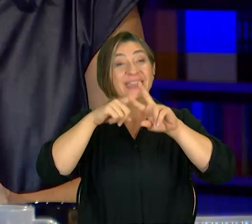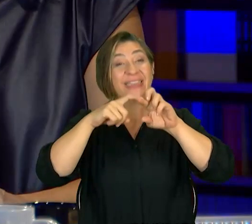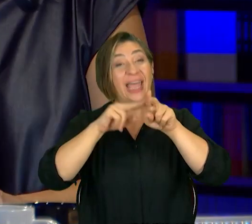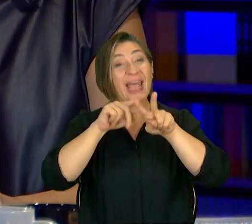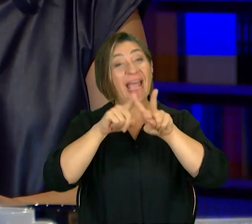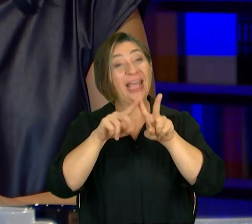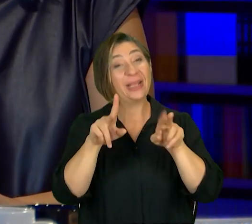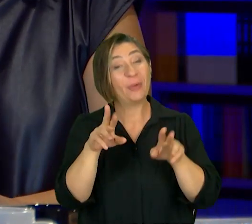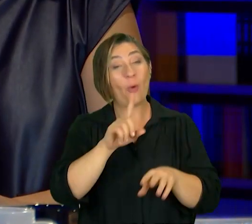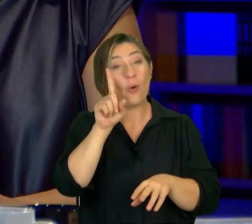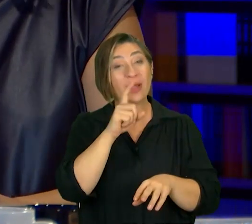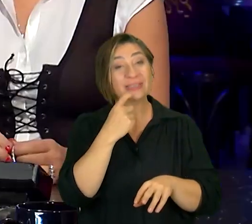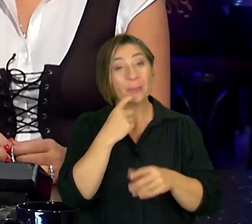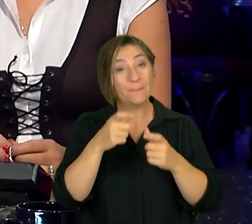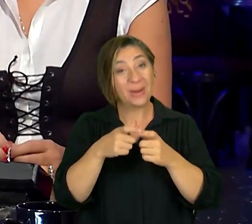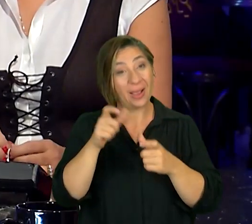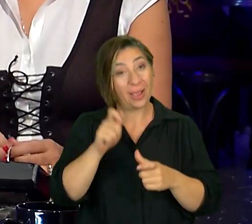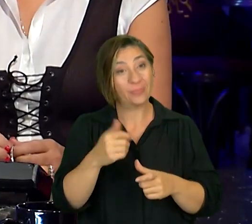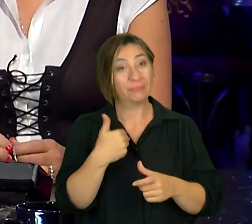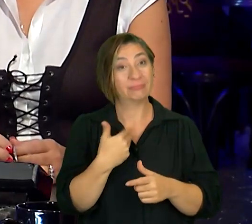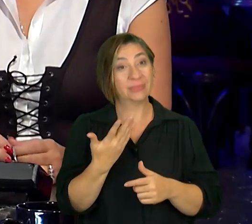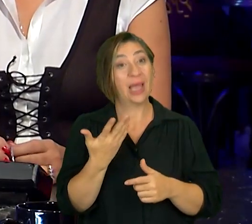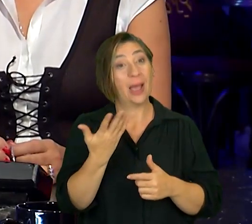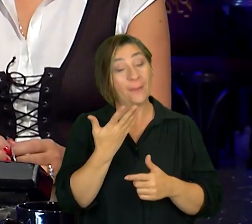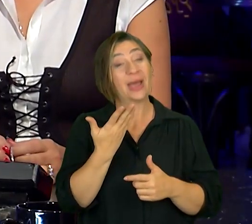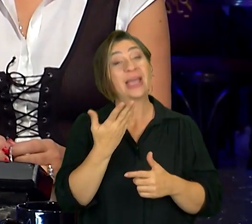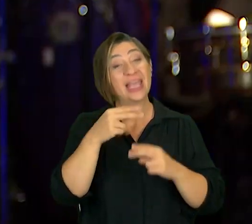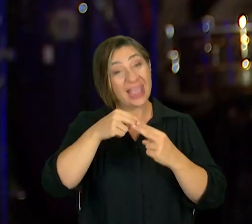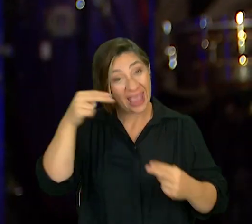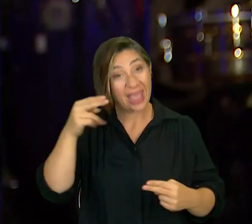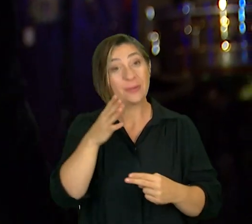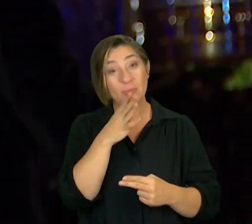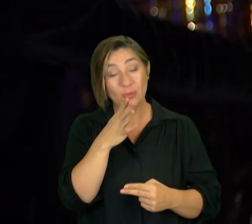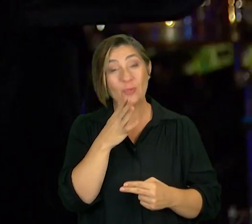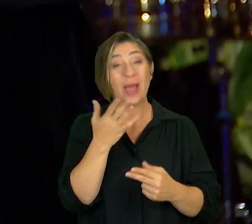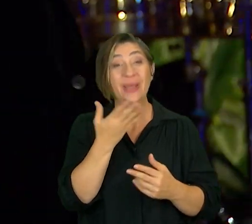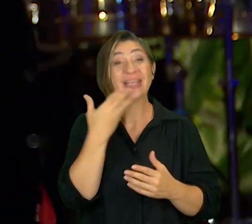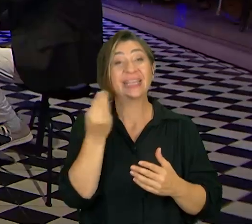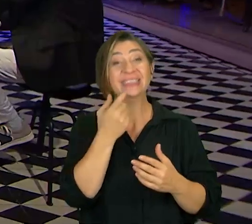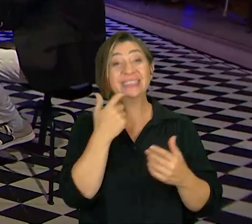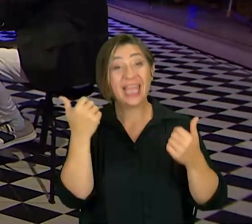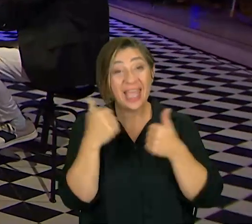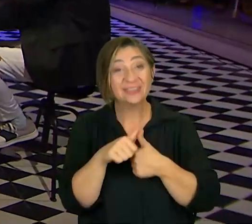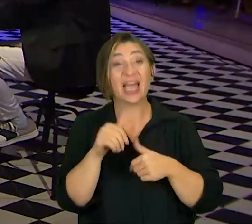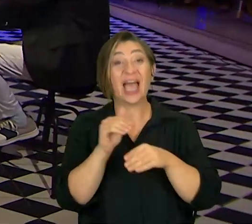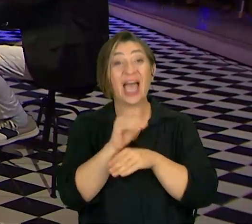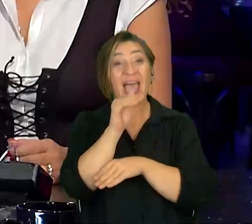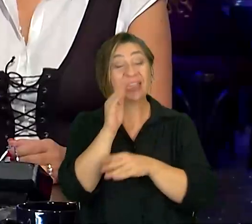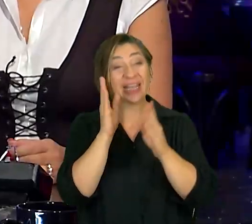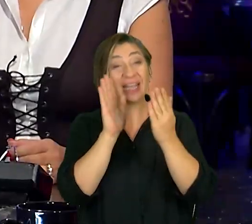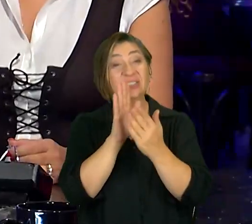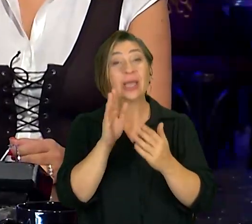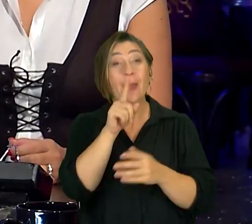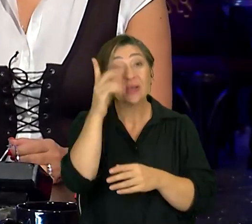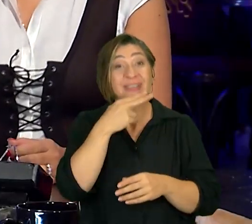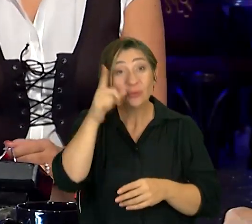ya. 10 yaşındayken ben plak yaptım. Ama genç biliyorum yaşta, hikayeni biliyorum. Genç yaşta evlenince insan hayata karşı. Hepsi